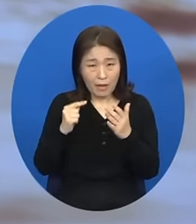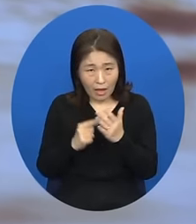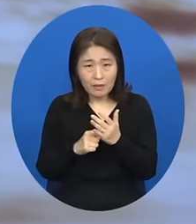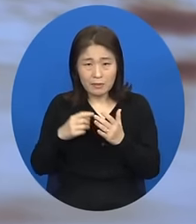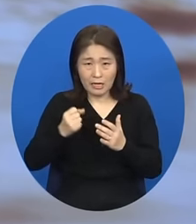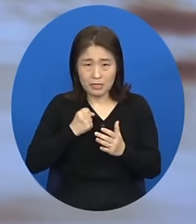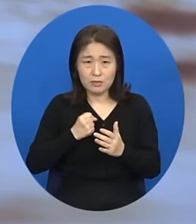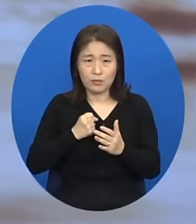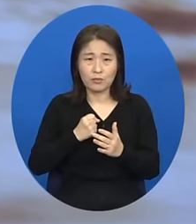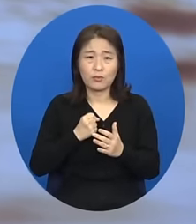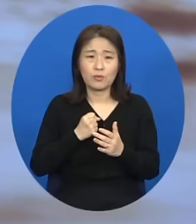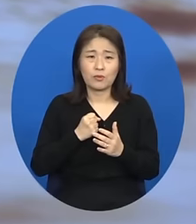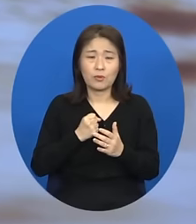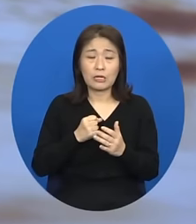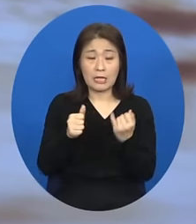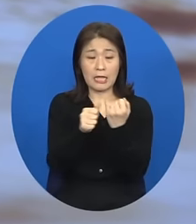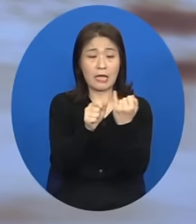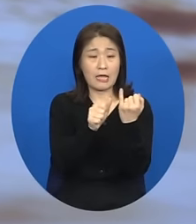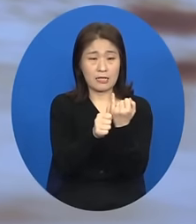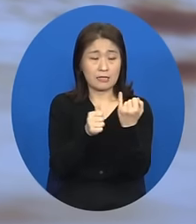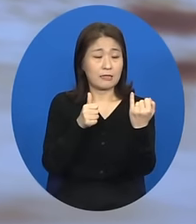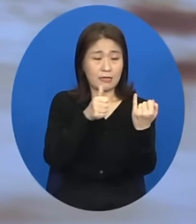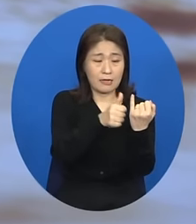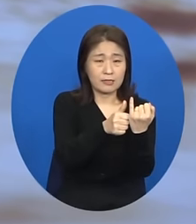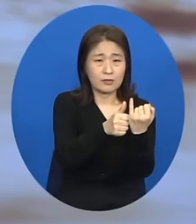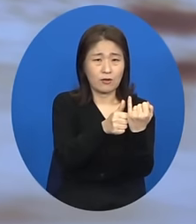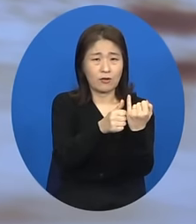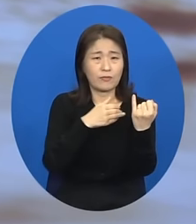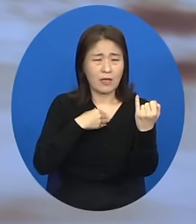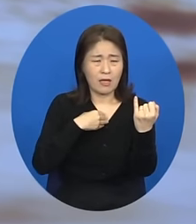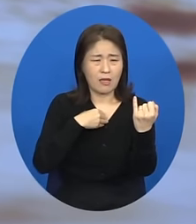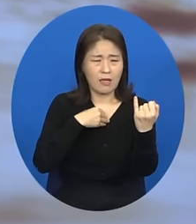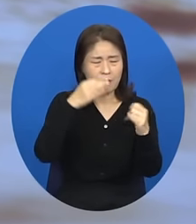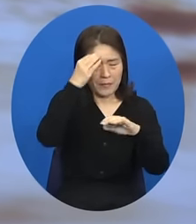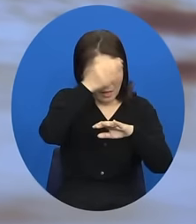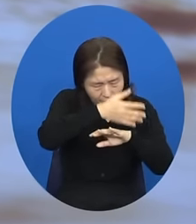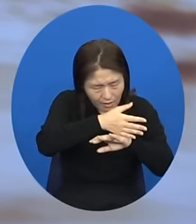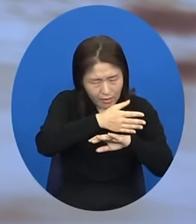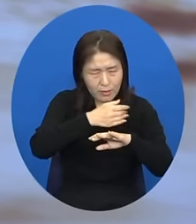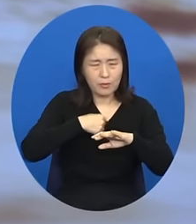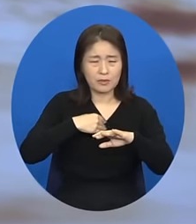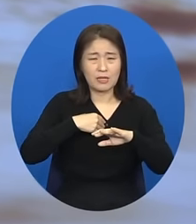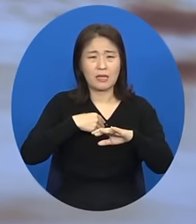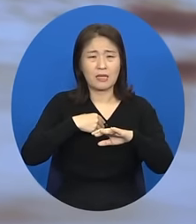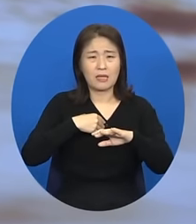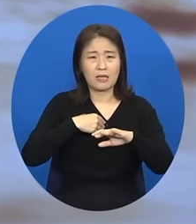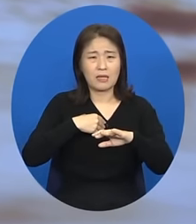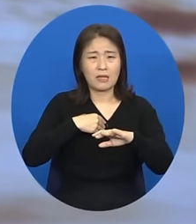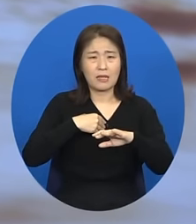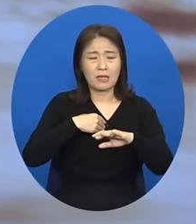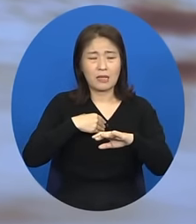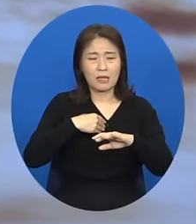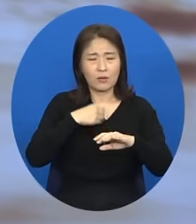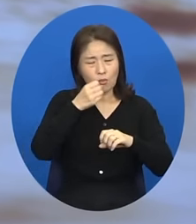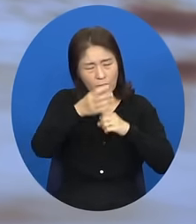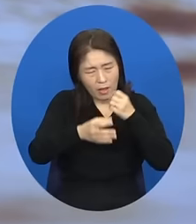있는 가정사와 모든 걸 고백을 하고 다시 주님 안에 거하기